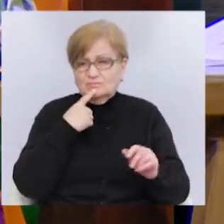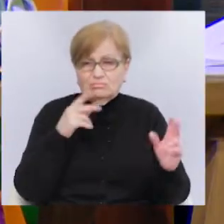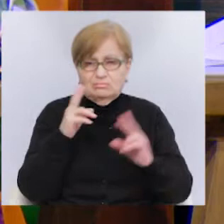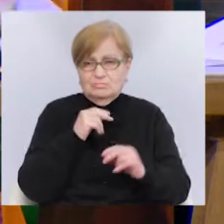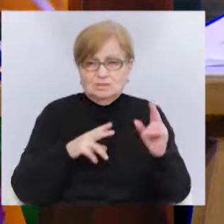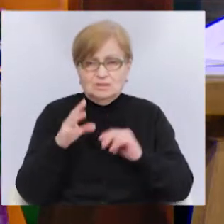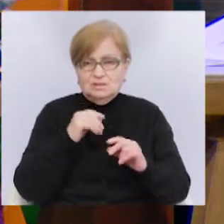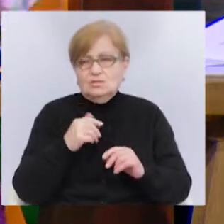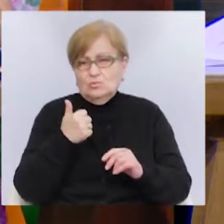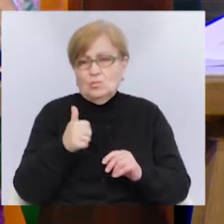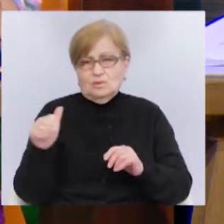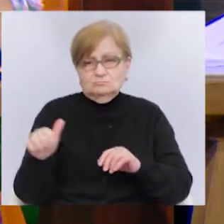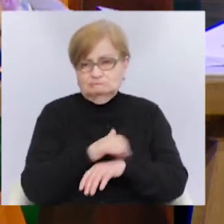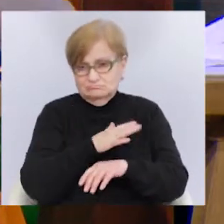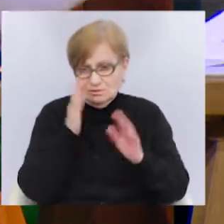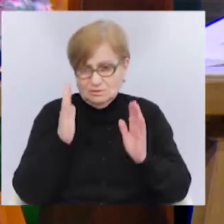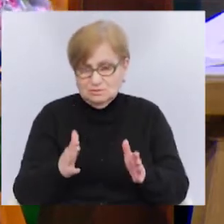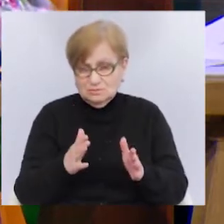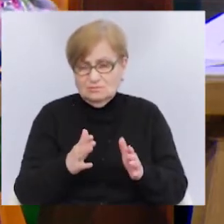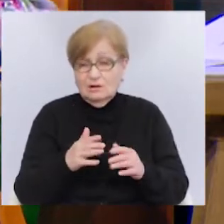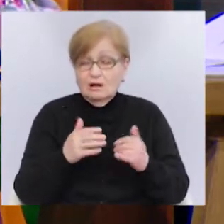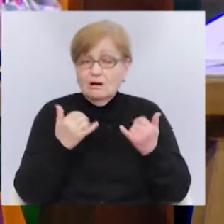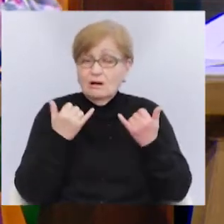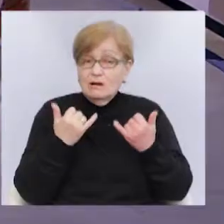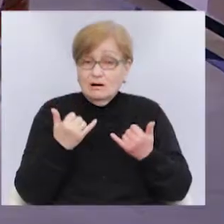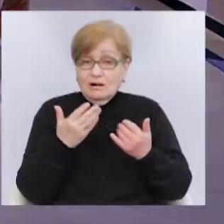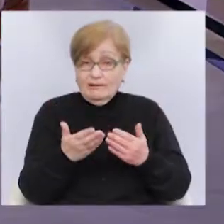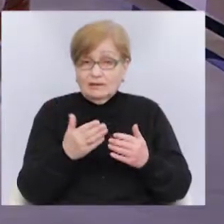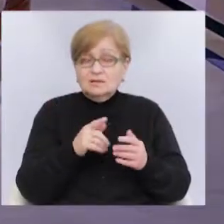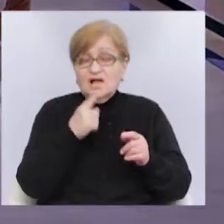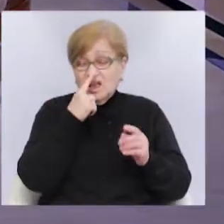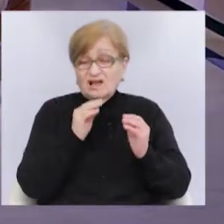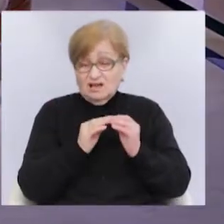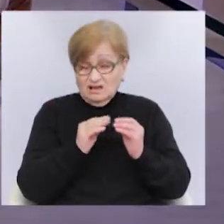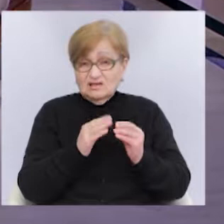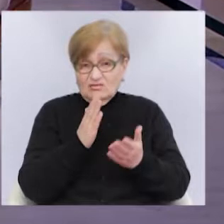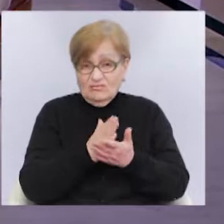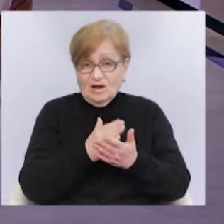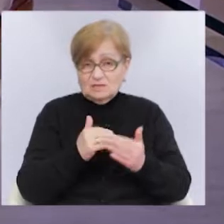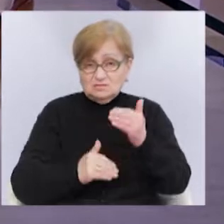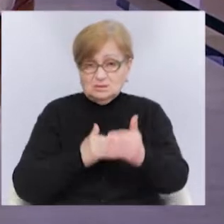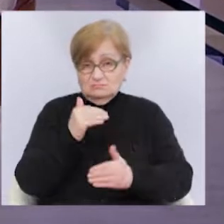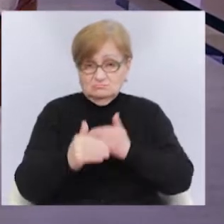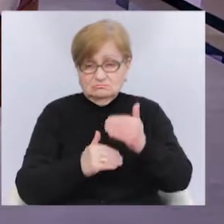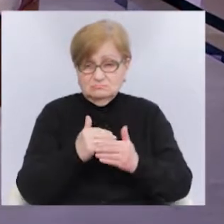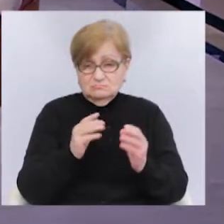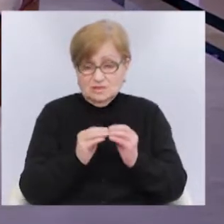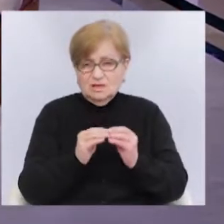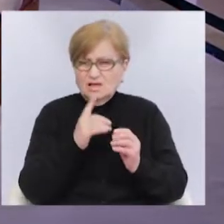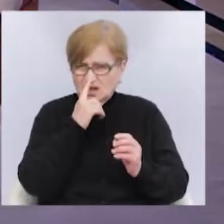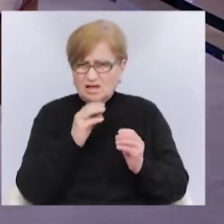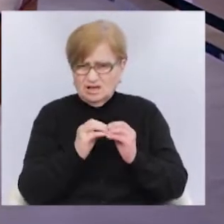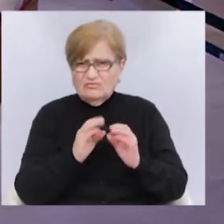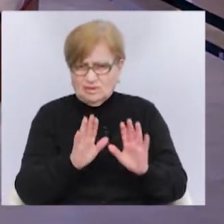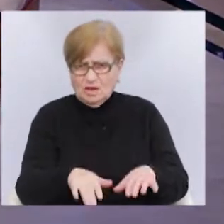რთულ წინადადებებს ამბობენ ბავშვები და ასე შემდეგ. ეს ეტაპები რა თქმა უნდა ძალიან საინტერესო და საინტერესო კი არა, ძალიან